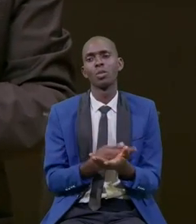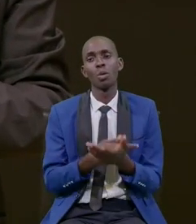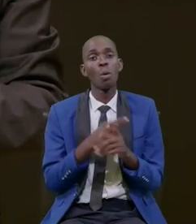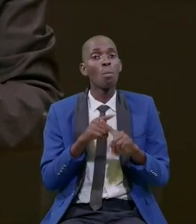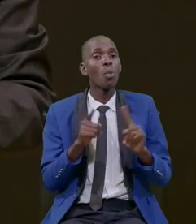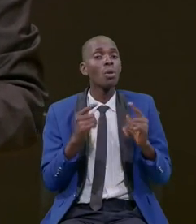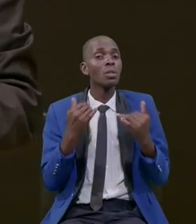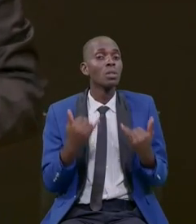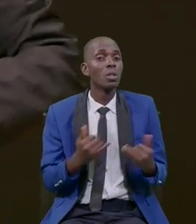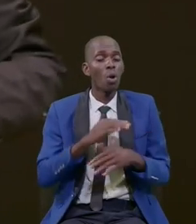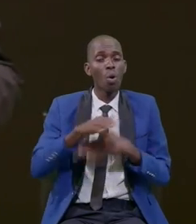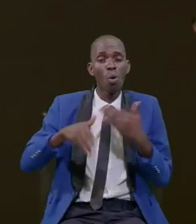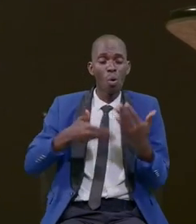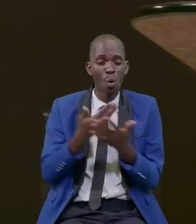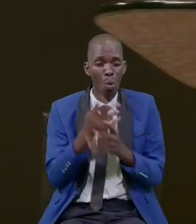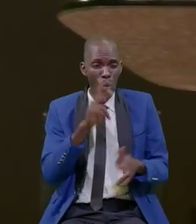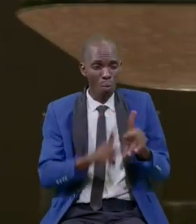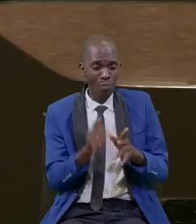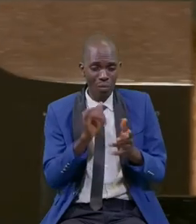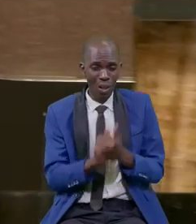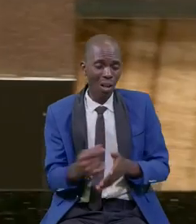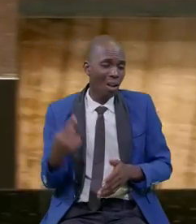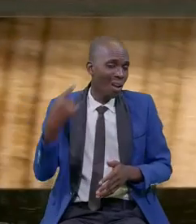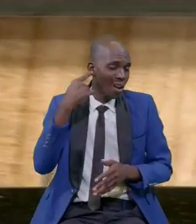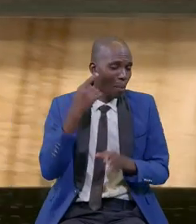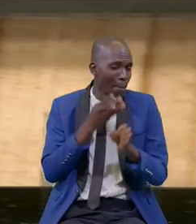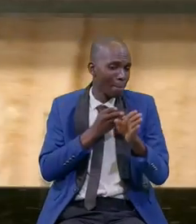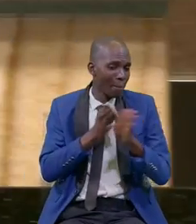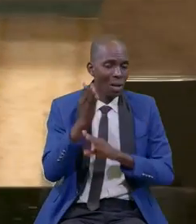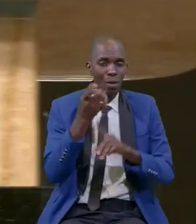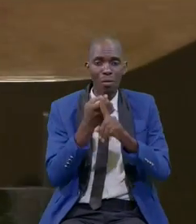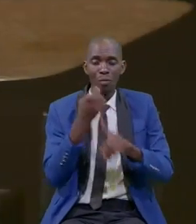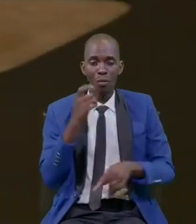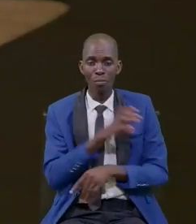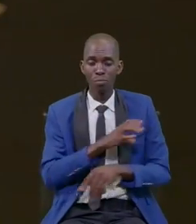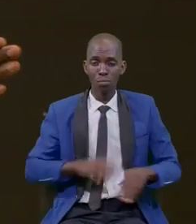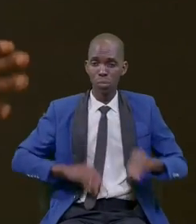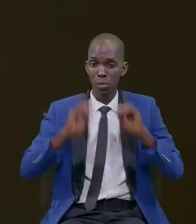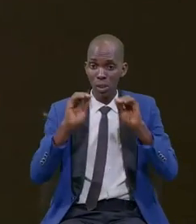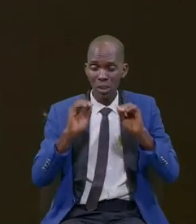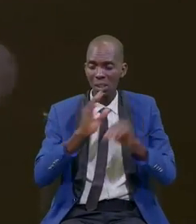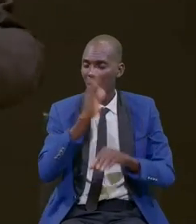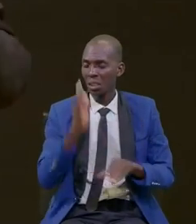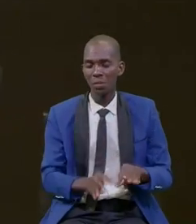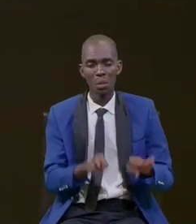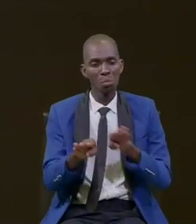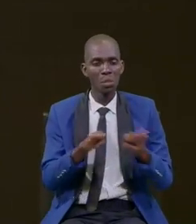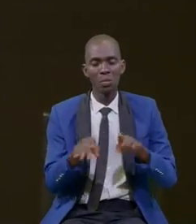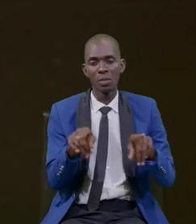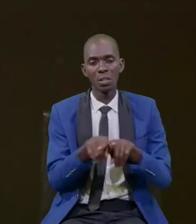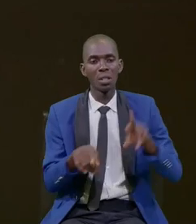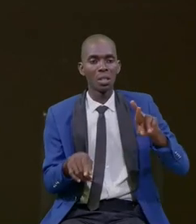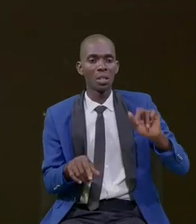gens-là ont entendu les paroles de Christ. Ils n'ont pas fait ce que Rahab avait fait. Ils n'ont